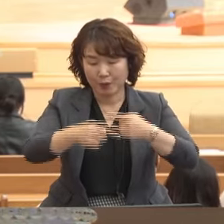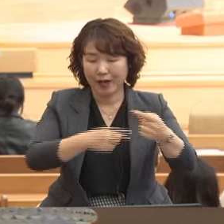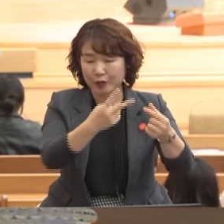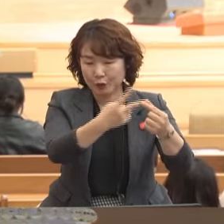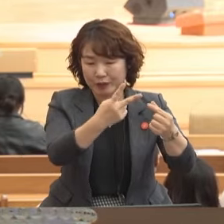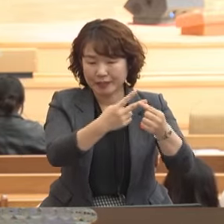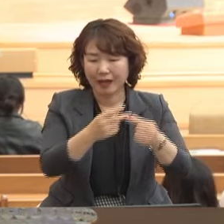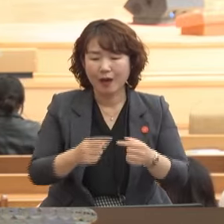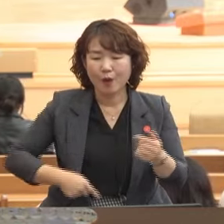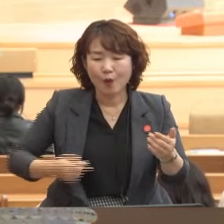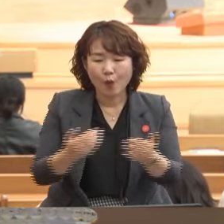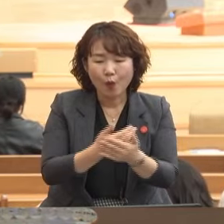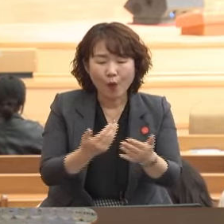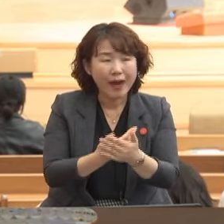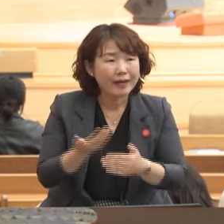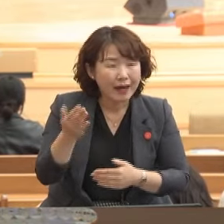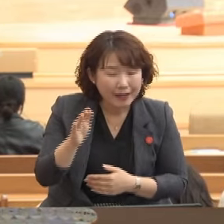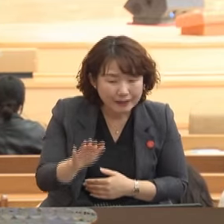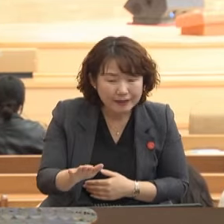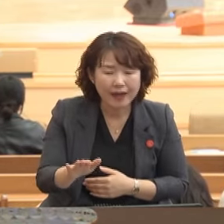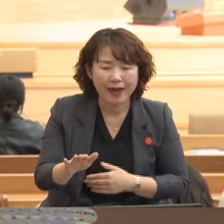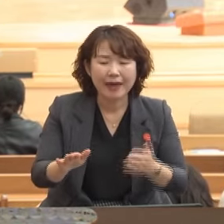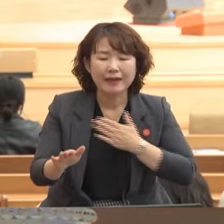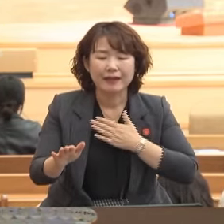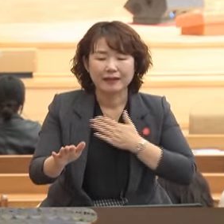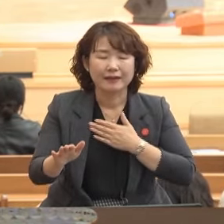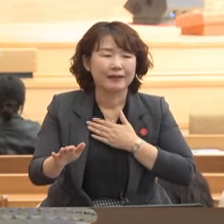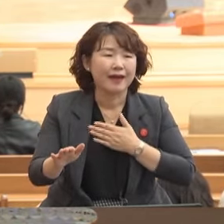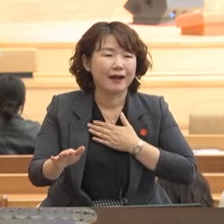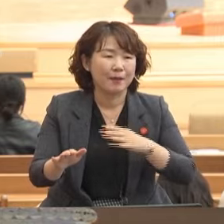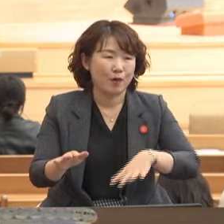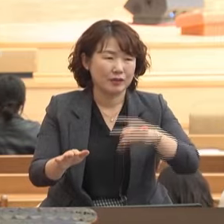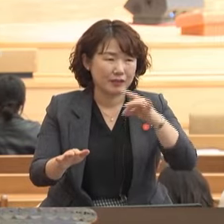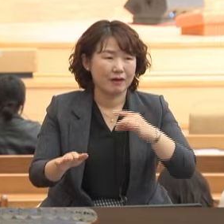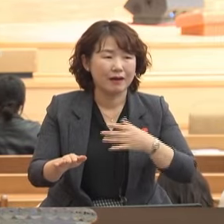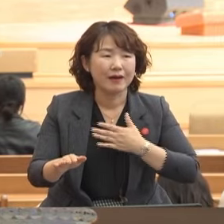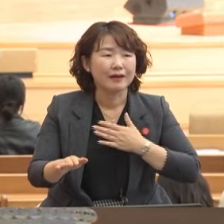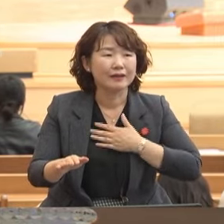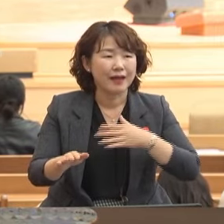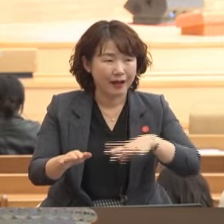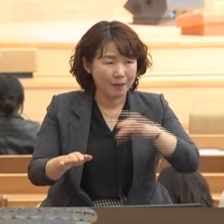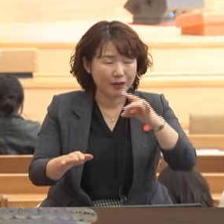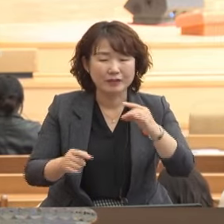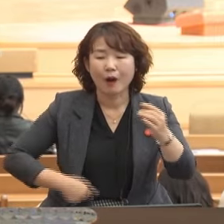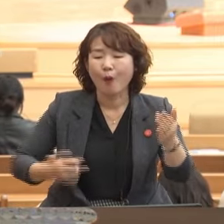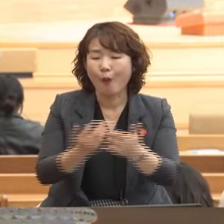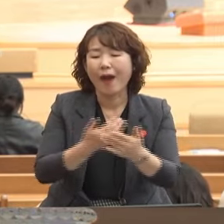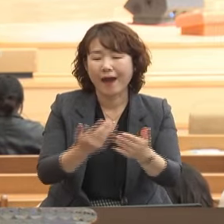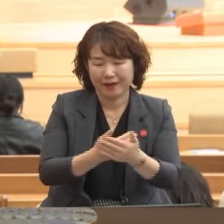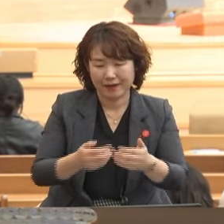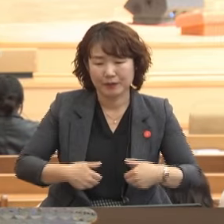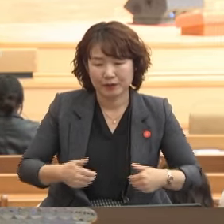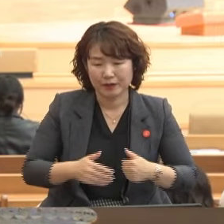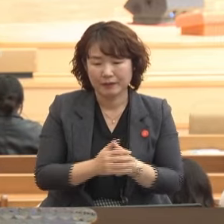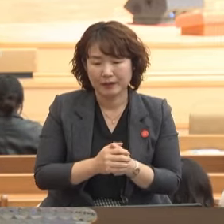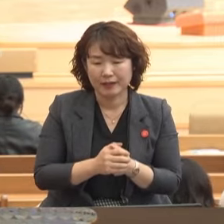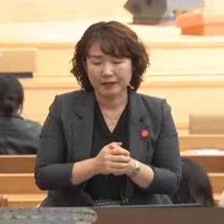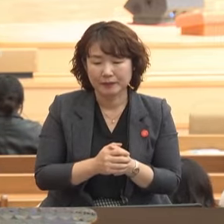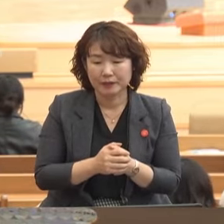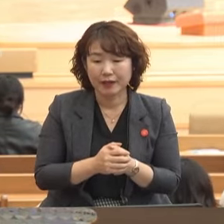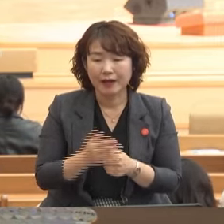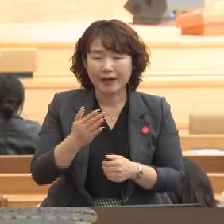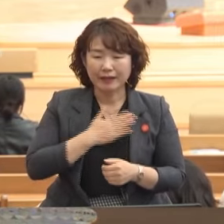회개하되 내가 먼저 회개하자. 내가 먼저 회개하자. 누가 먼저 회개하자고요? 내가 먼저. 자 보세요. 내